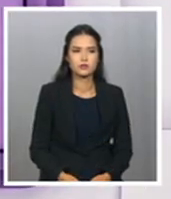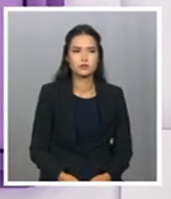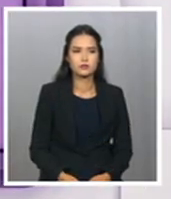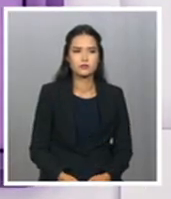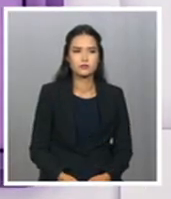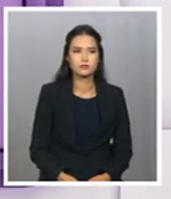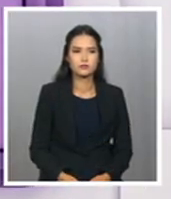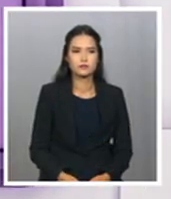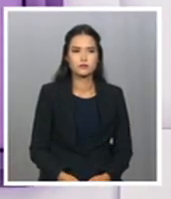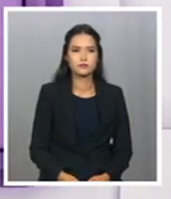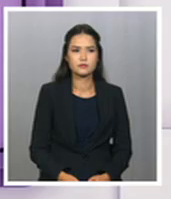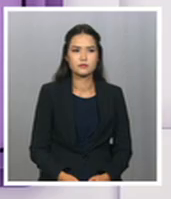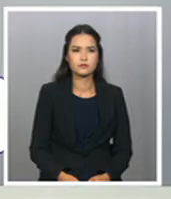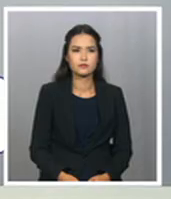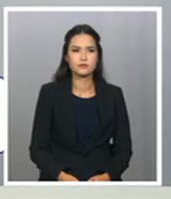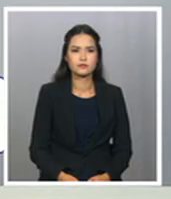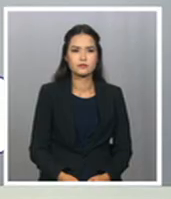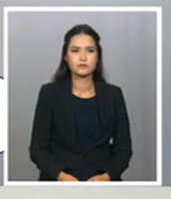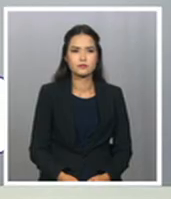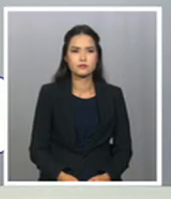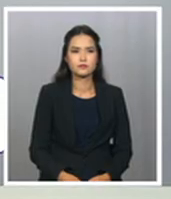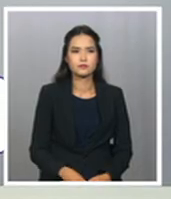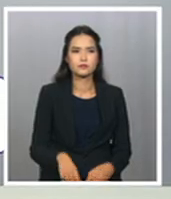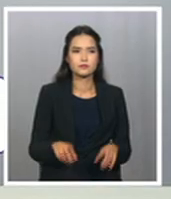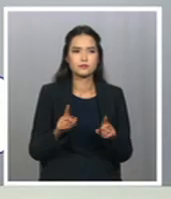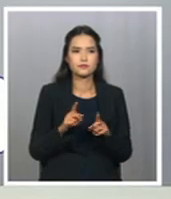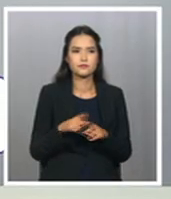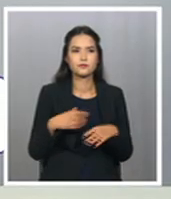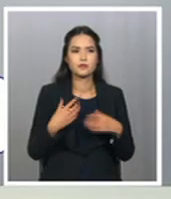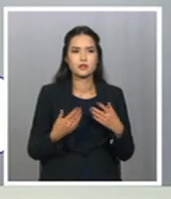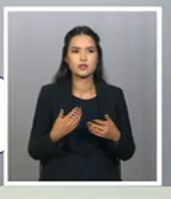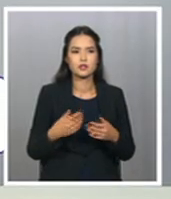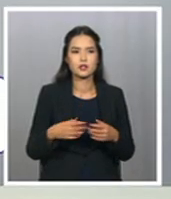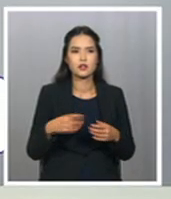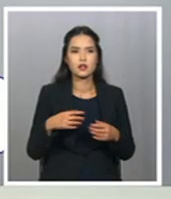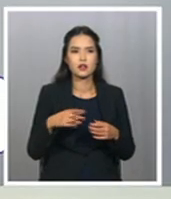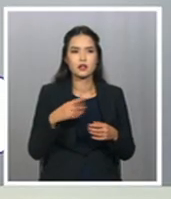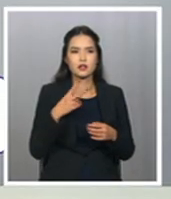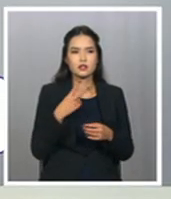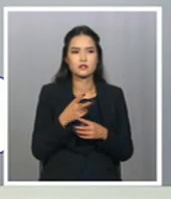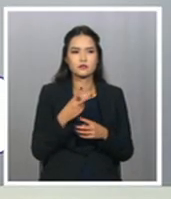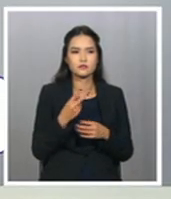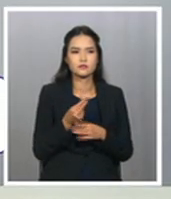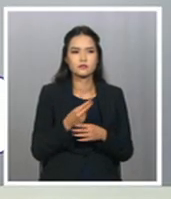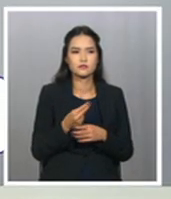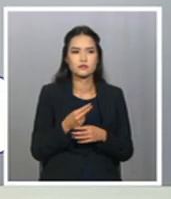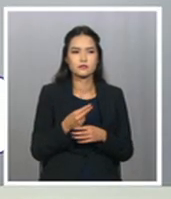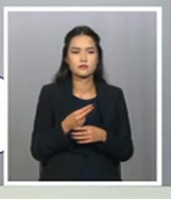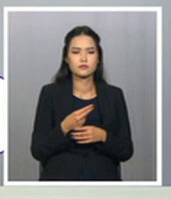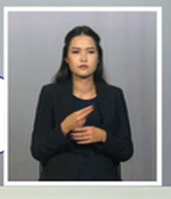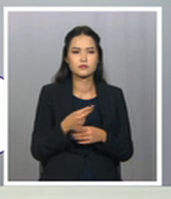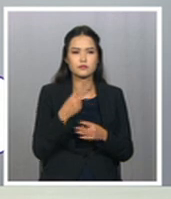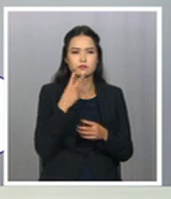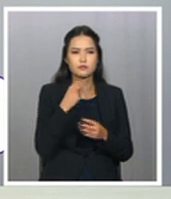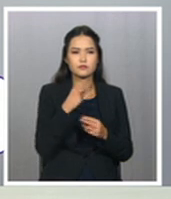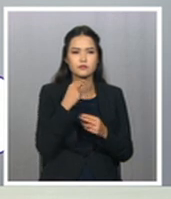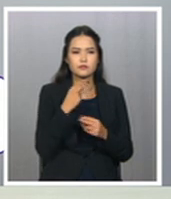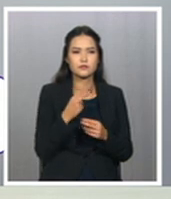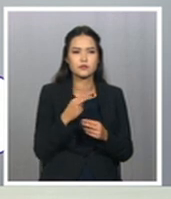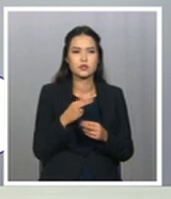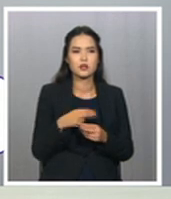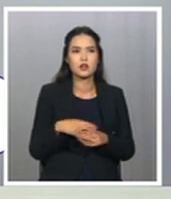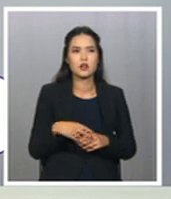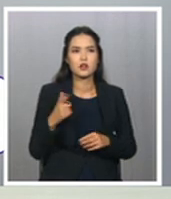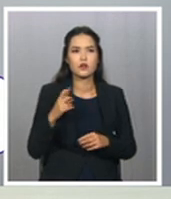Дене тербелісінің графигіне назар аударайық. Бұл жерде суретте көрсетіліп тұрғанда бізде